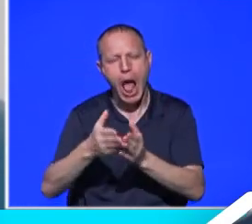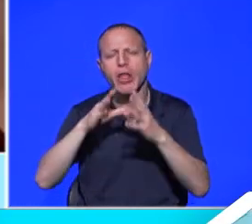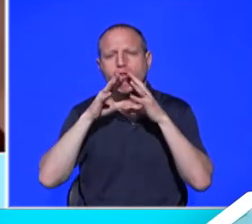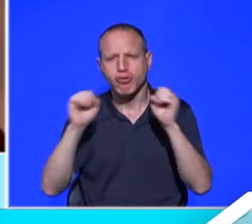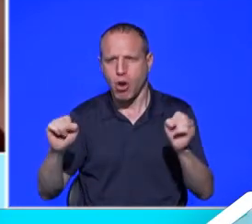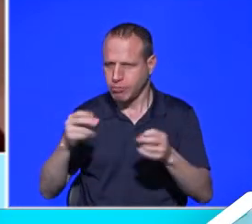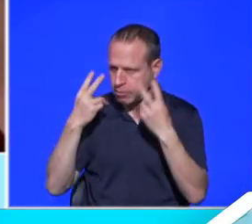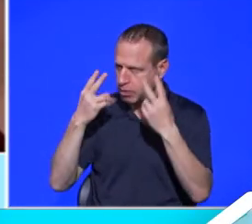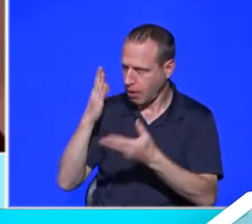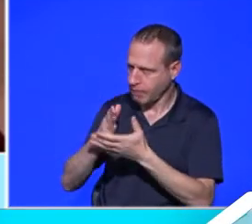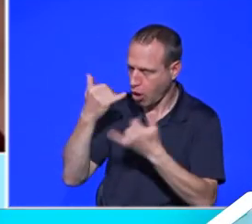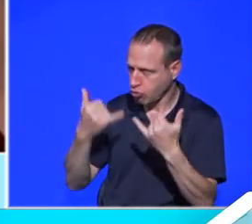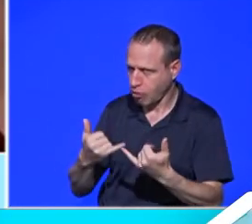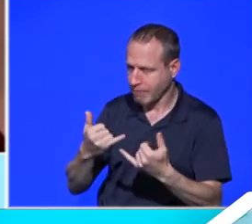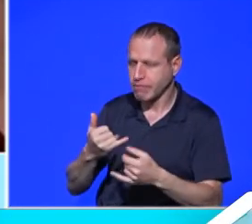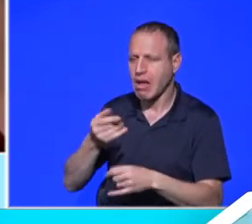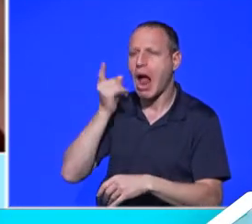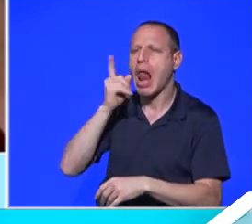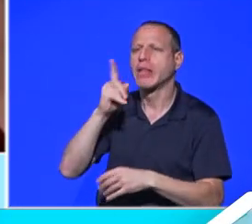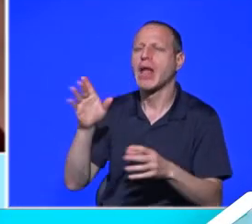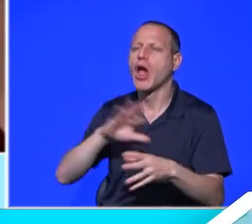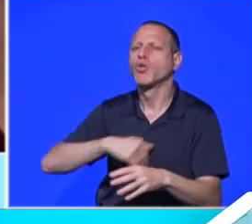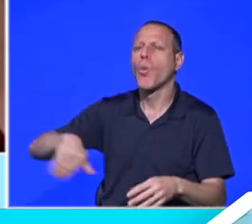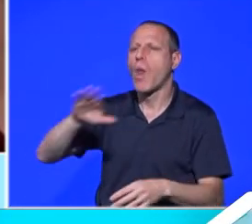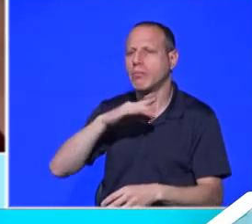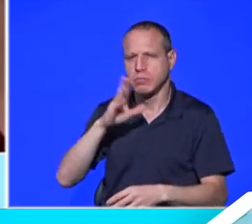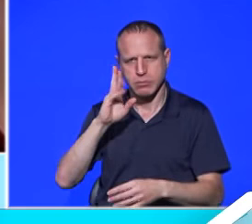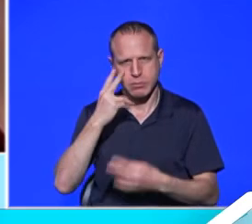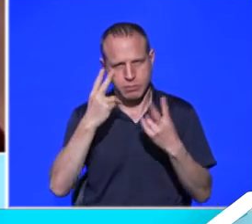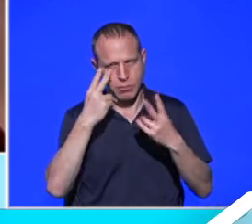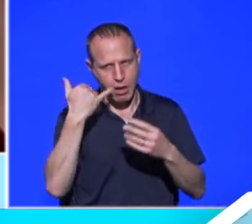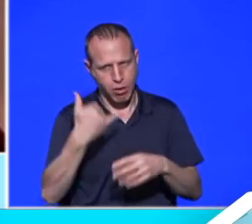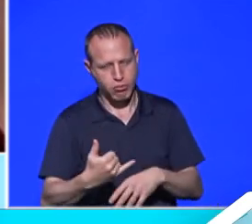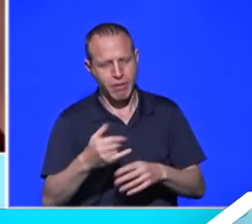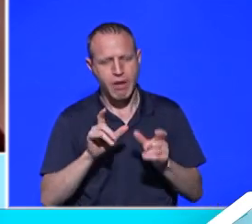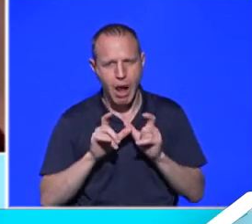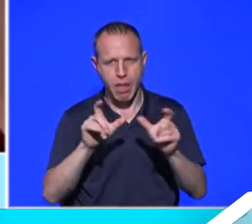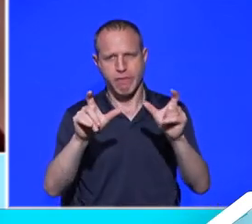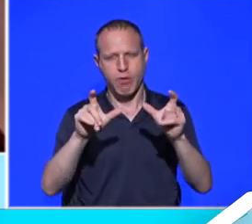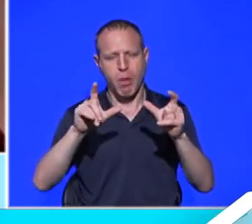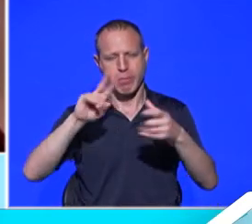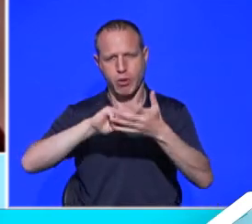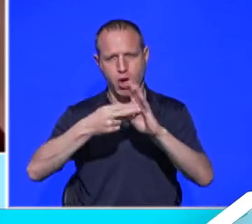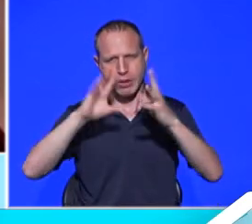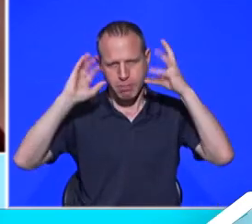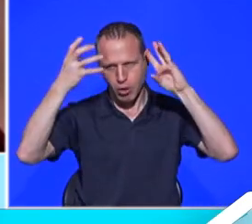כבר עכשיו, כדאי כבר עכשיו להרתיע את כולם. כדאי כבר עכשיו לבלום את התוכנית המטורפת,